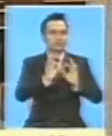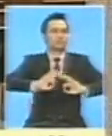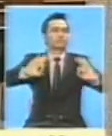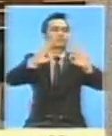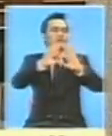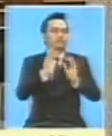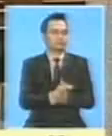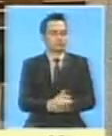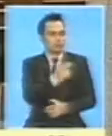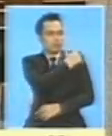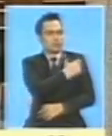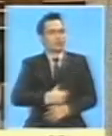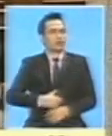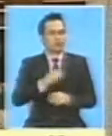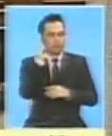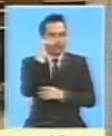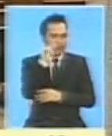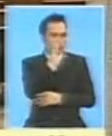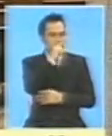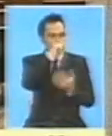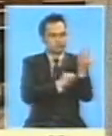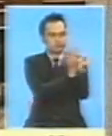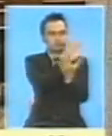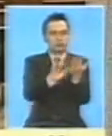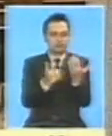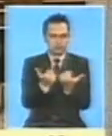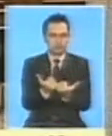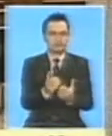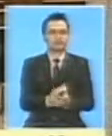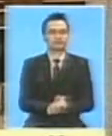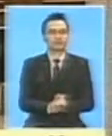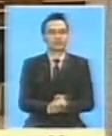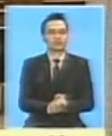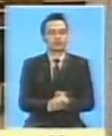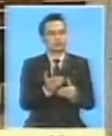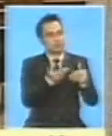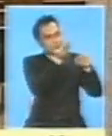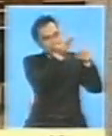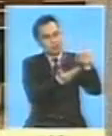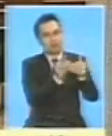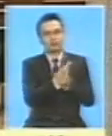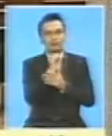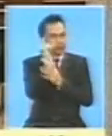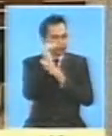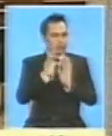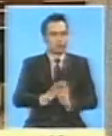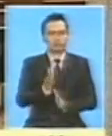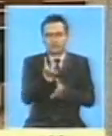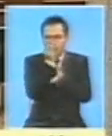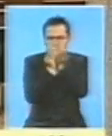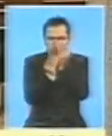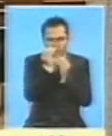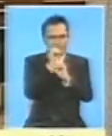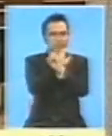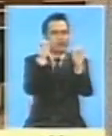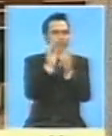เป็นพ่อแม่ของแผ่นดินนะครับในเรื่องพระราชกรณียกิจก็เช่นเดียวกันเด็กสมัยใหม่นั้นไม่มีโอกาสได้เรียนรู้ไม่เ